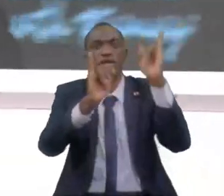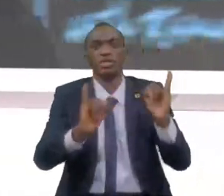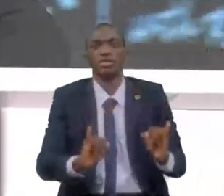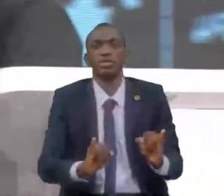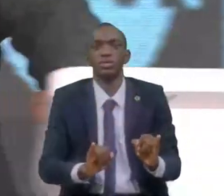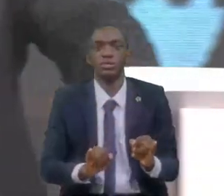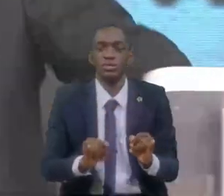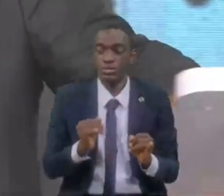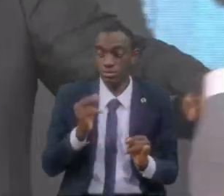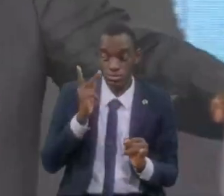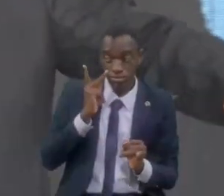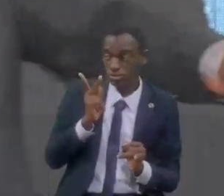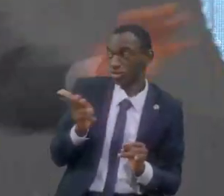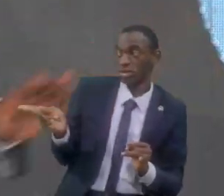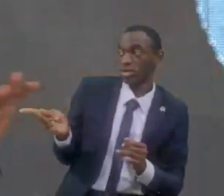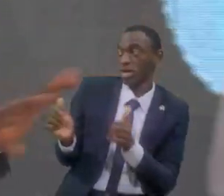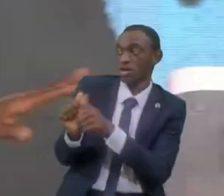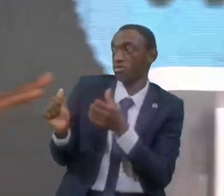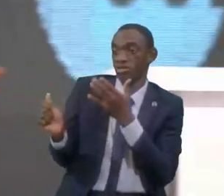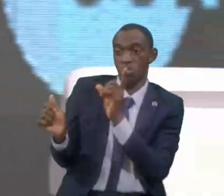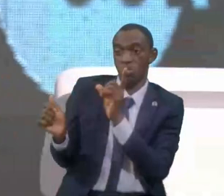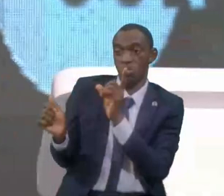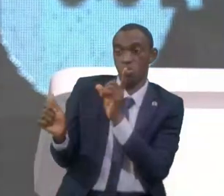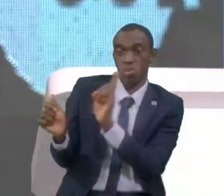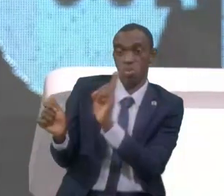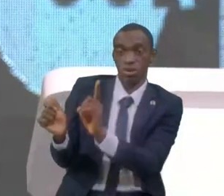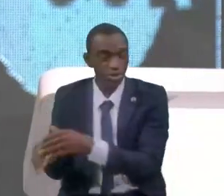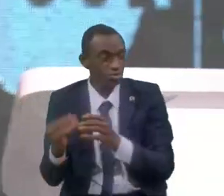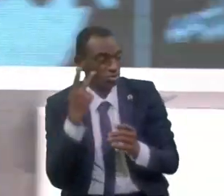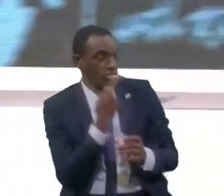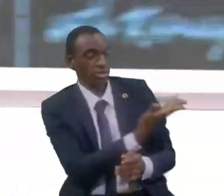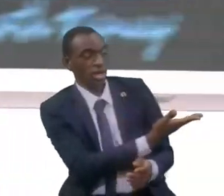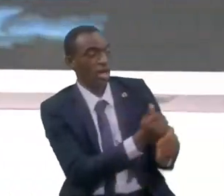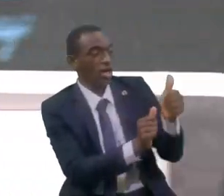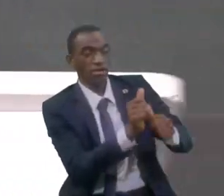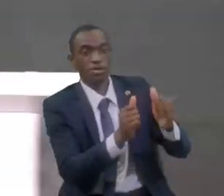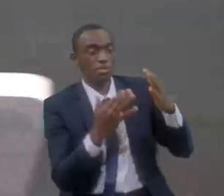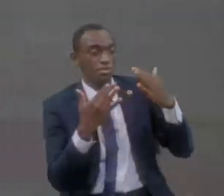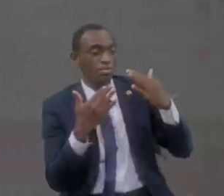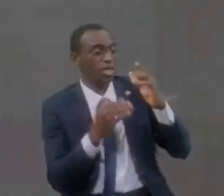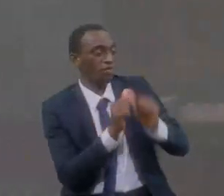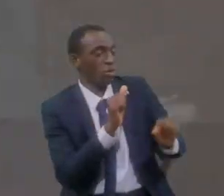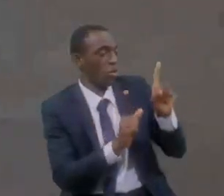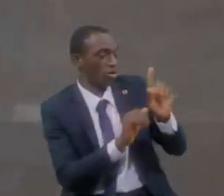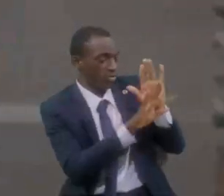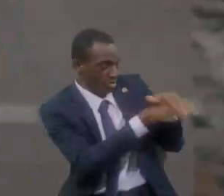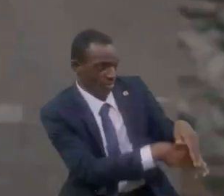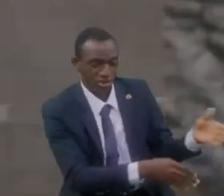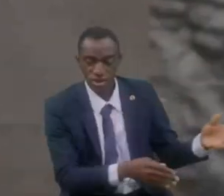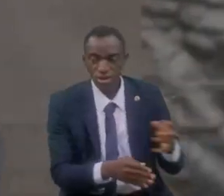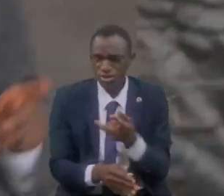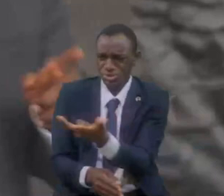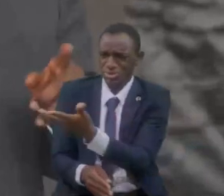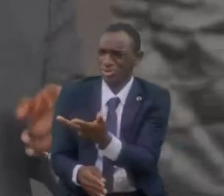regardes. Regarde à ta gauche, les gens fléchissent. Regarde à droite. Regarde partout. Tout le monde est en train de fléchir. Shadrach, Meshach